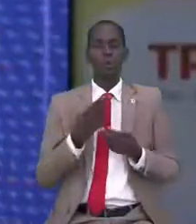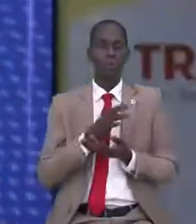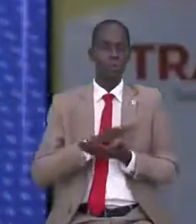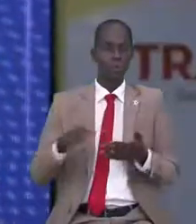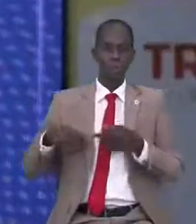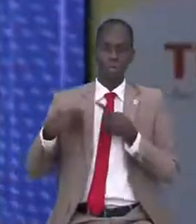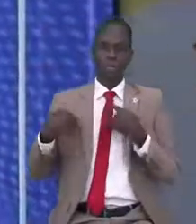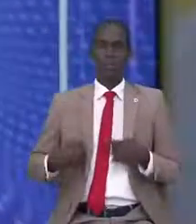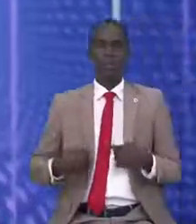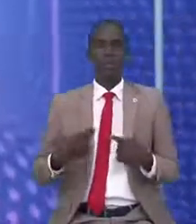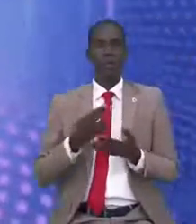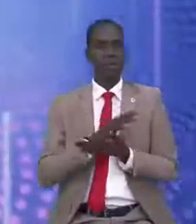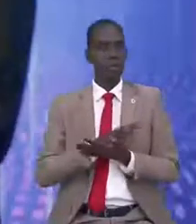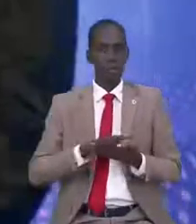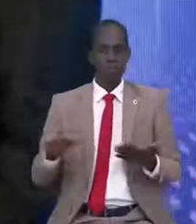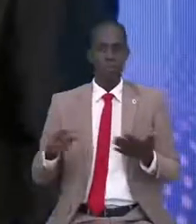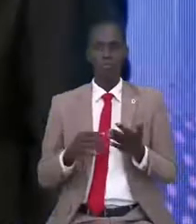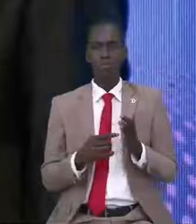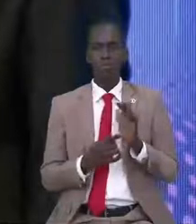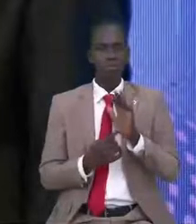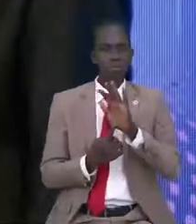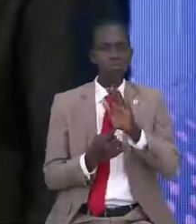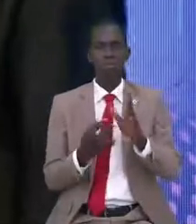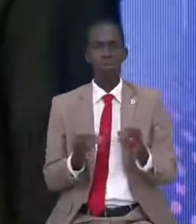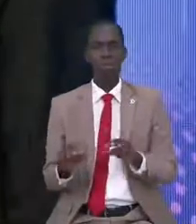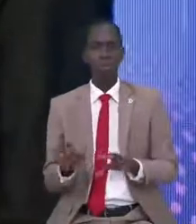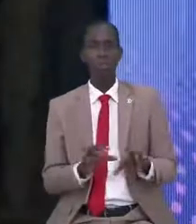pur, la sainte disposition. C'est ça.